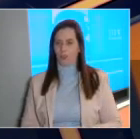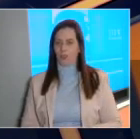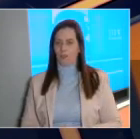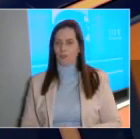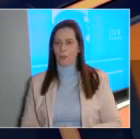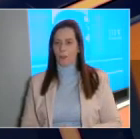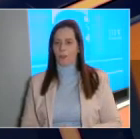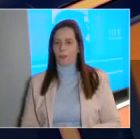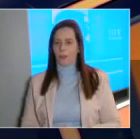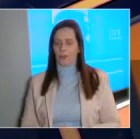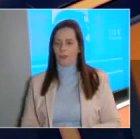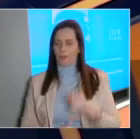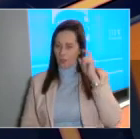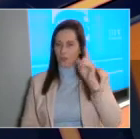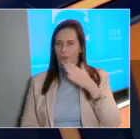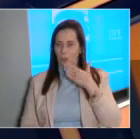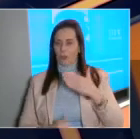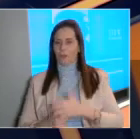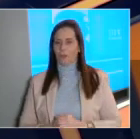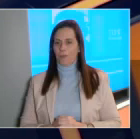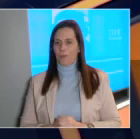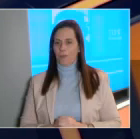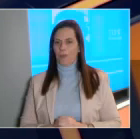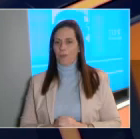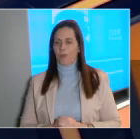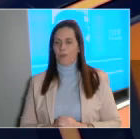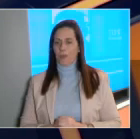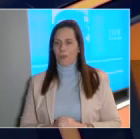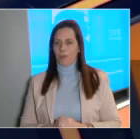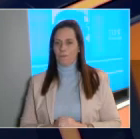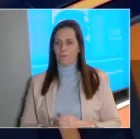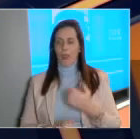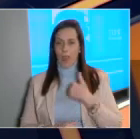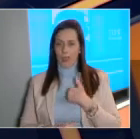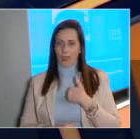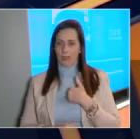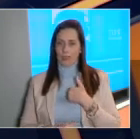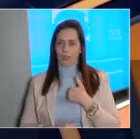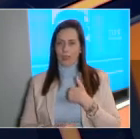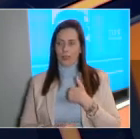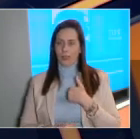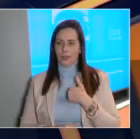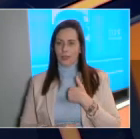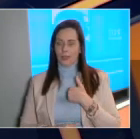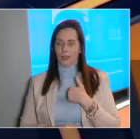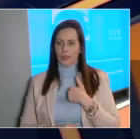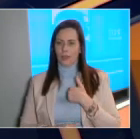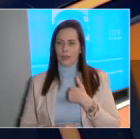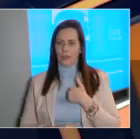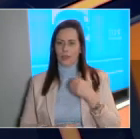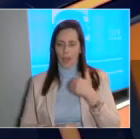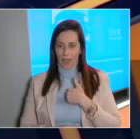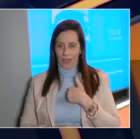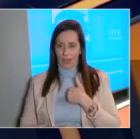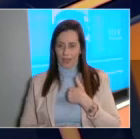91. יכולה לצאת לדבר, שמעתי אותך? תודה. שמעתי אותך, תודה רבה, שמעתי אותך. אוקיי, רונית, כן. ואני, שלא מוצא, סליחה,